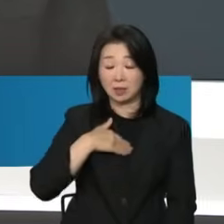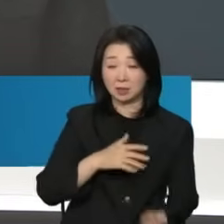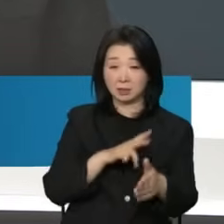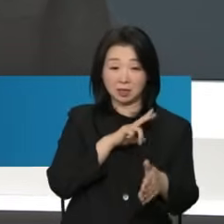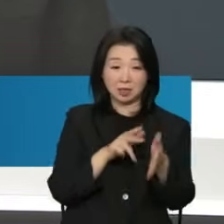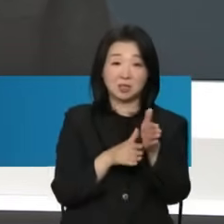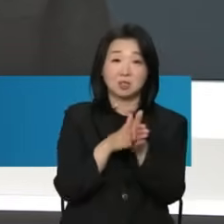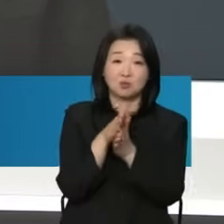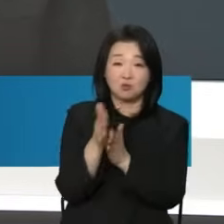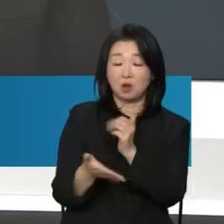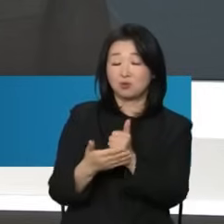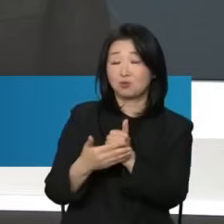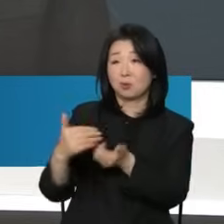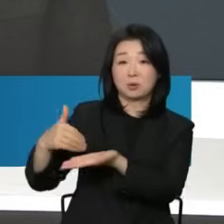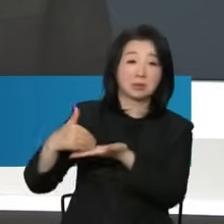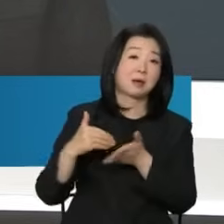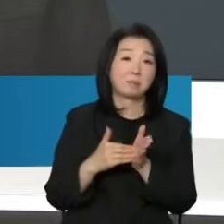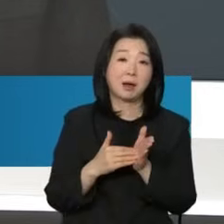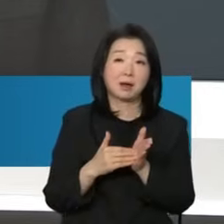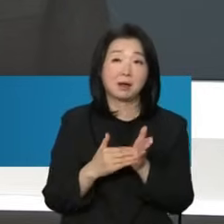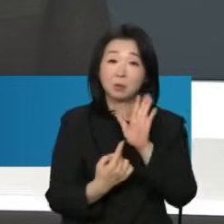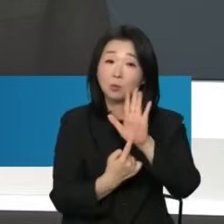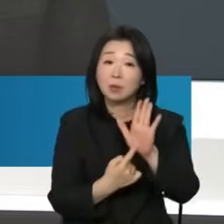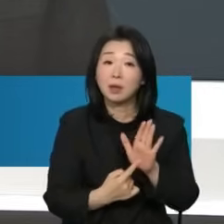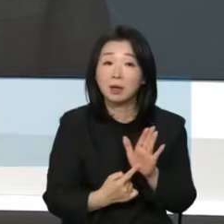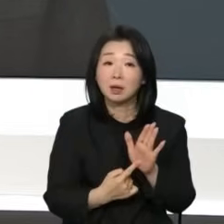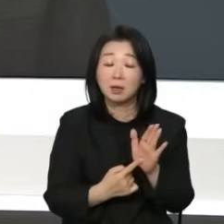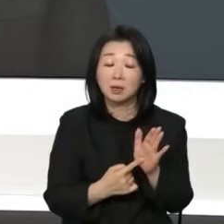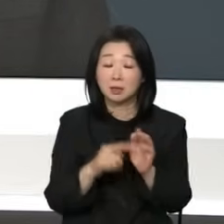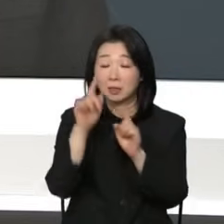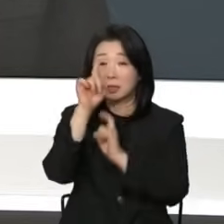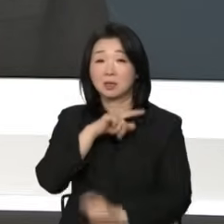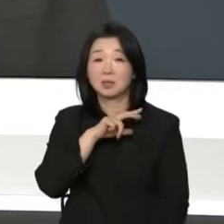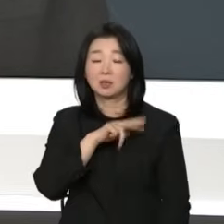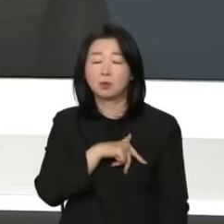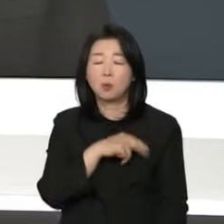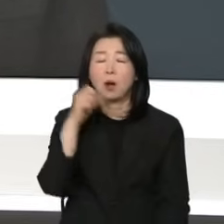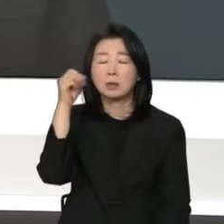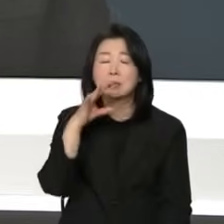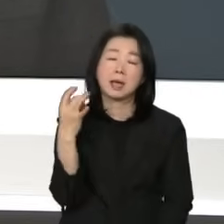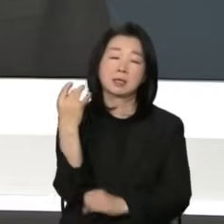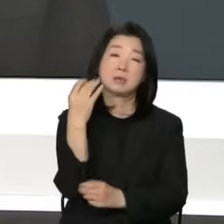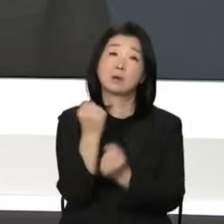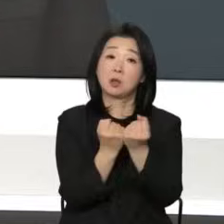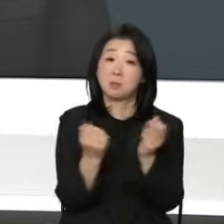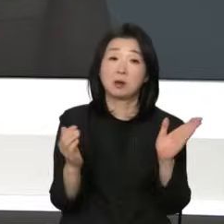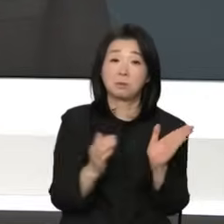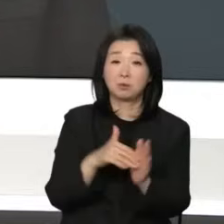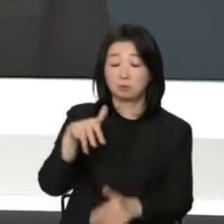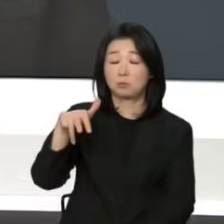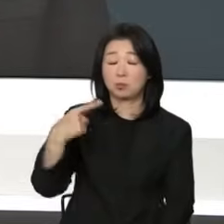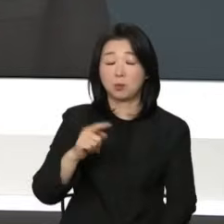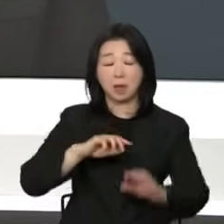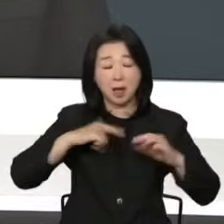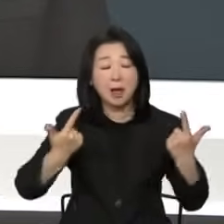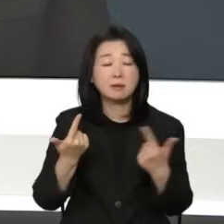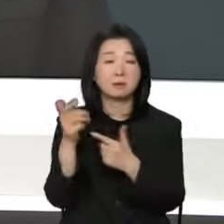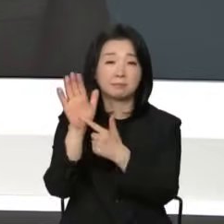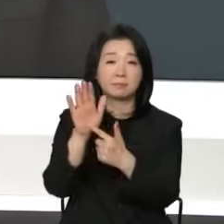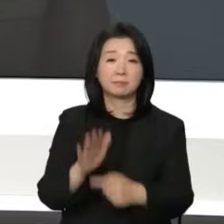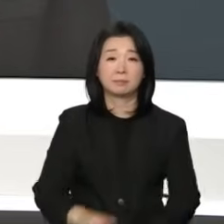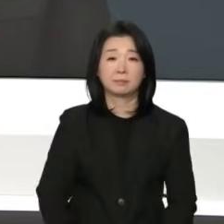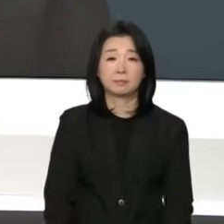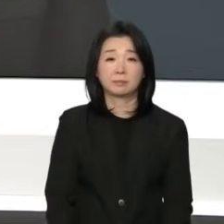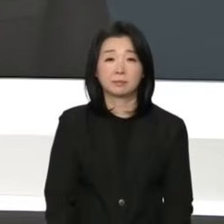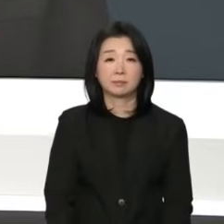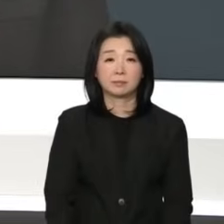추천을 제안했다 이런 녹취도 공개했습니다. 이 의원은 원론적인 설명이었다고 했고 조 의원은 사실이 아니라고 반박했습니다.